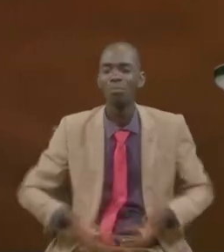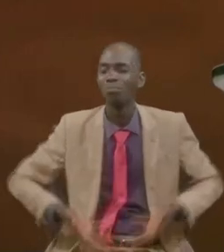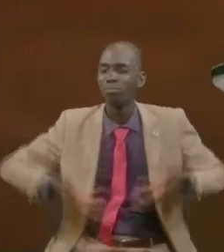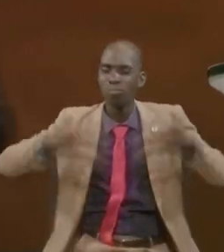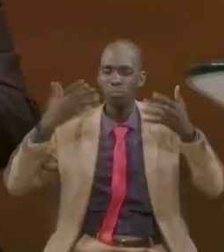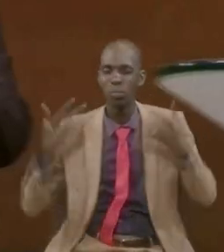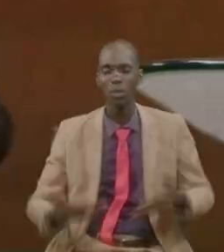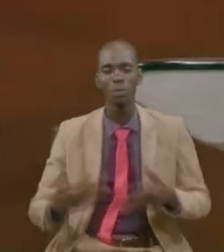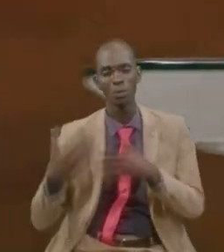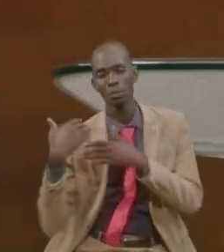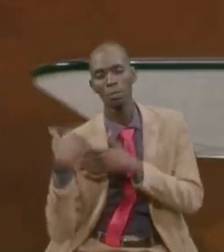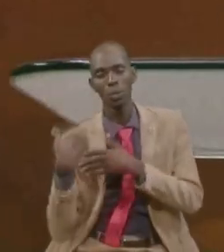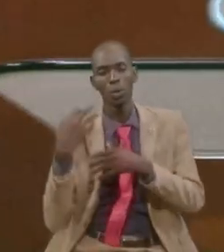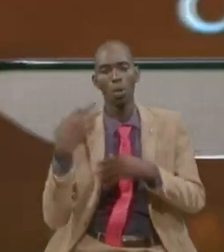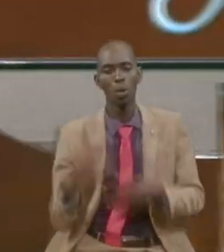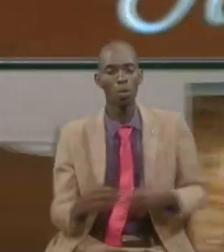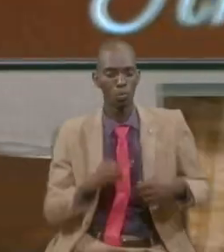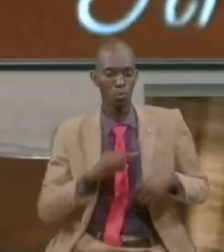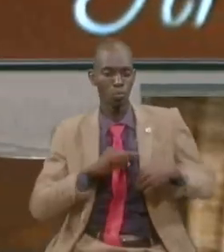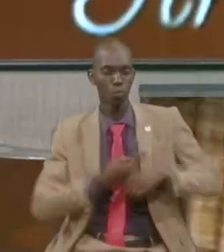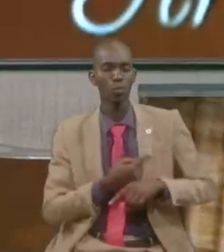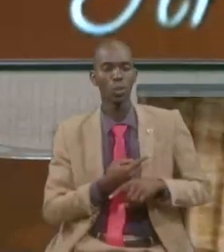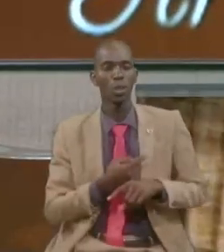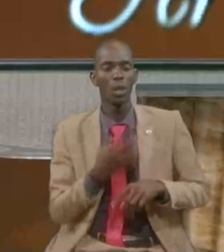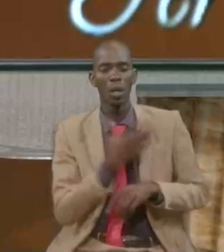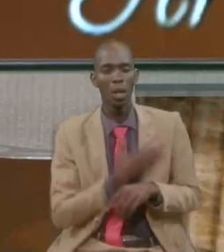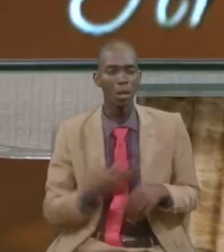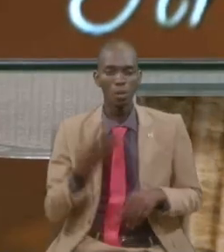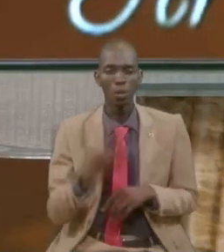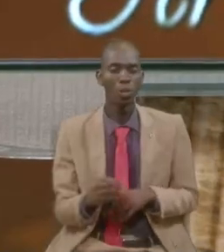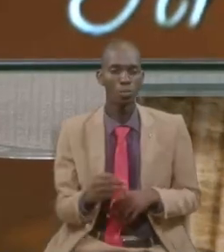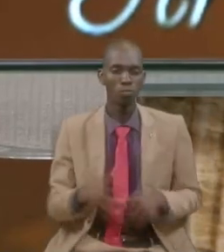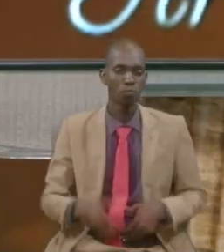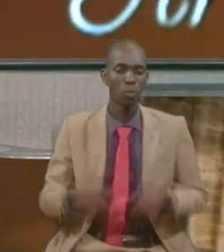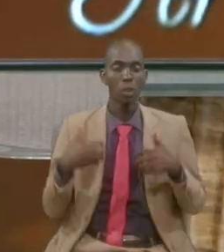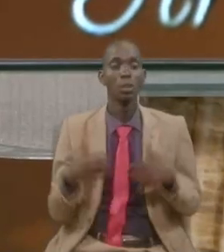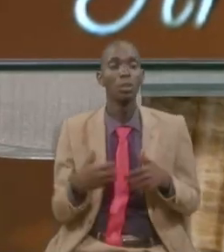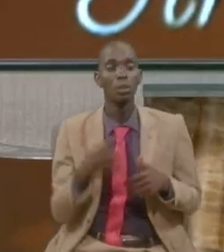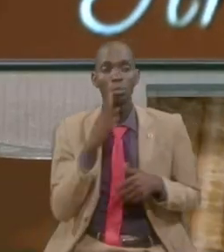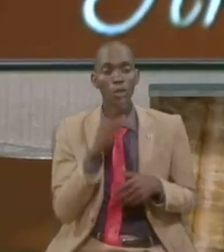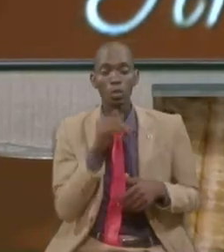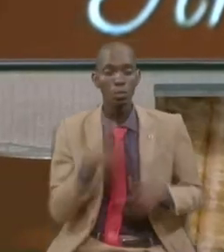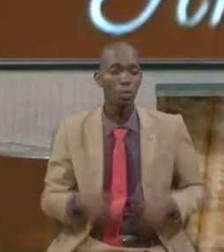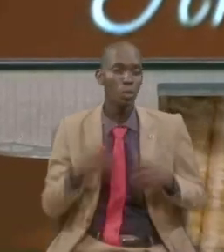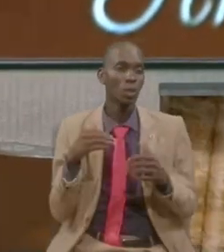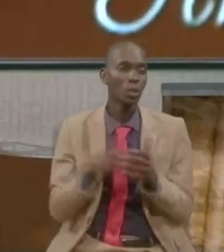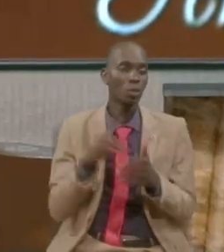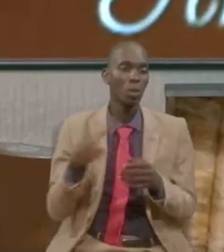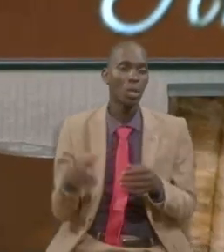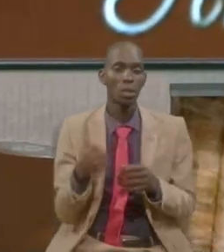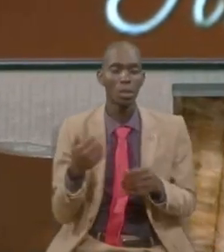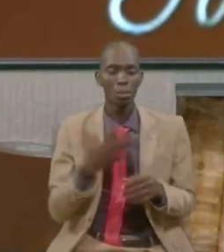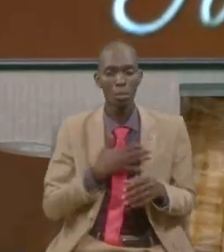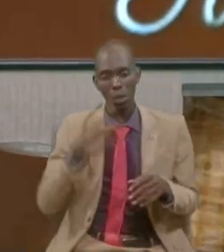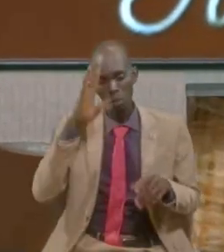plaintes. C'est dit, ne vous plaignez pas les uns des autres.